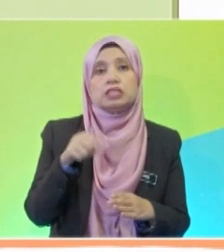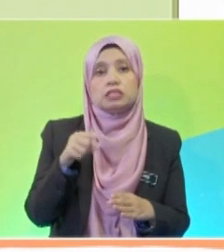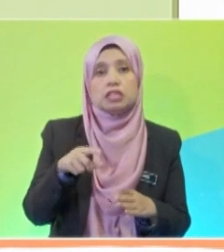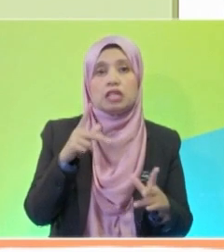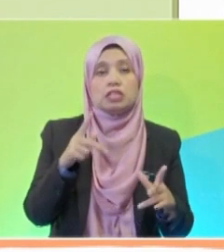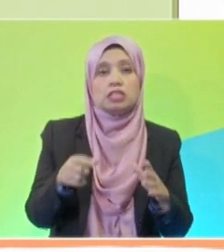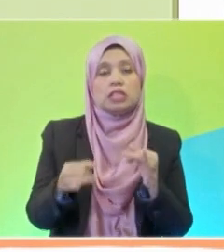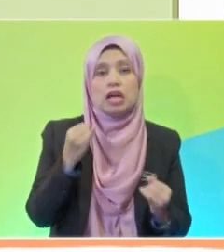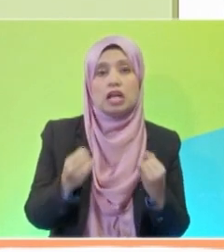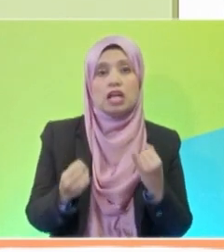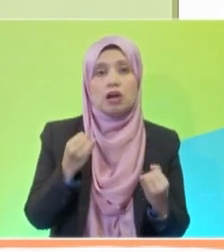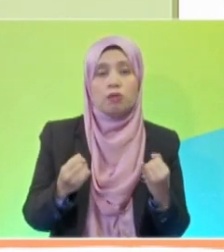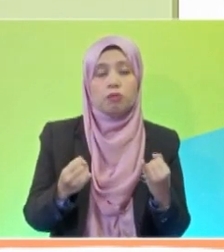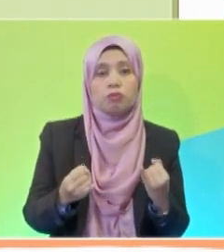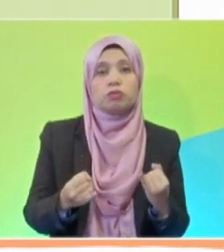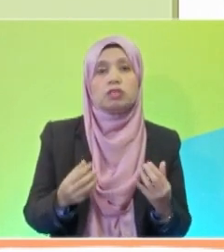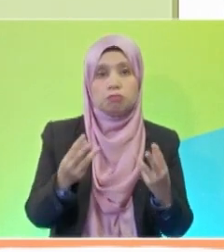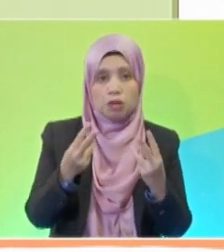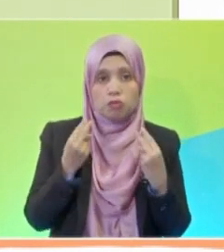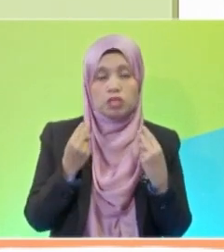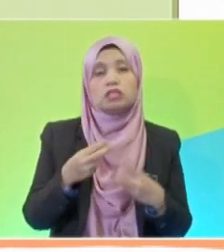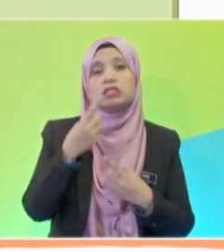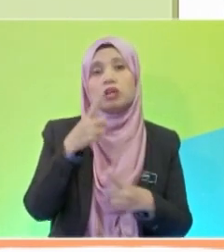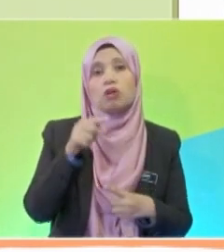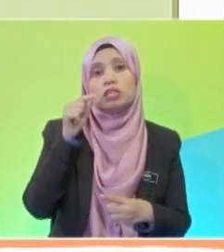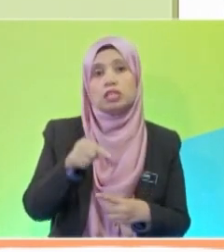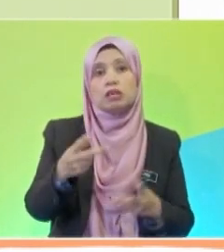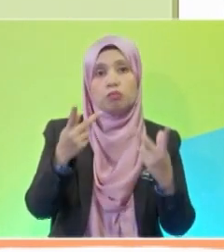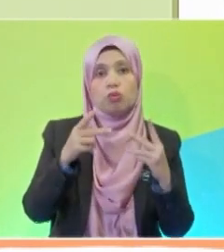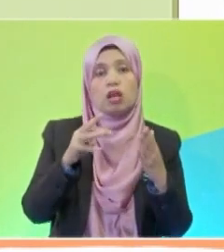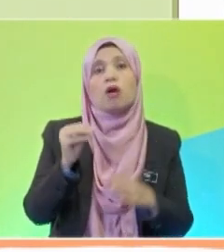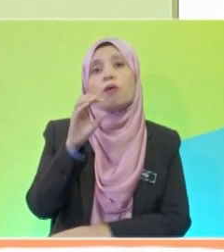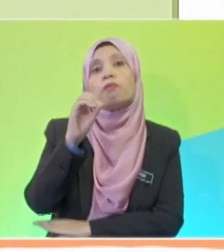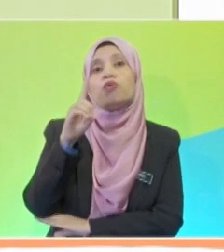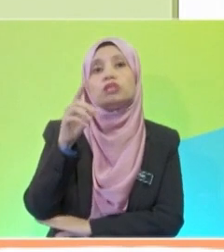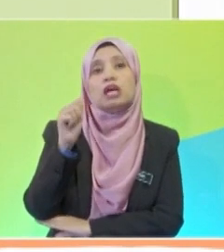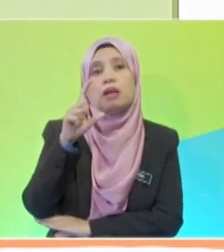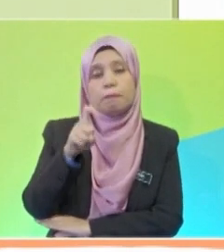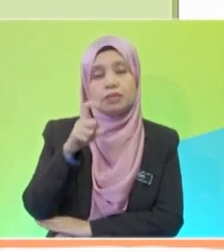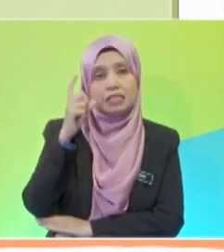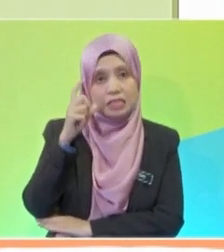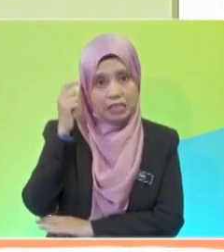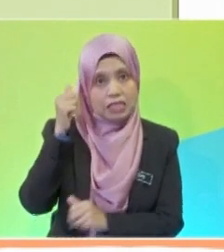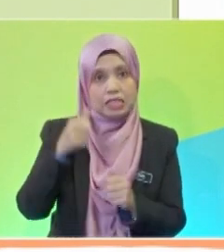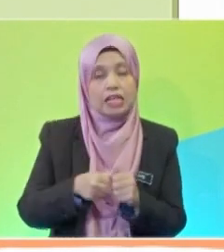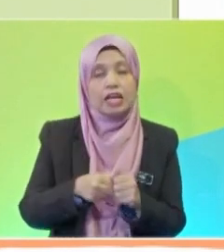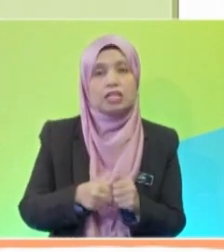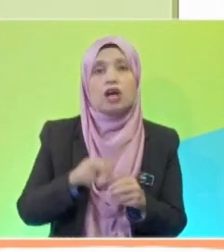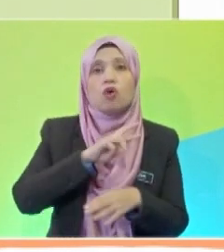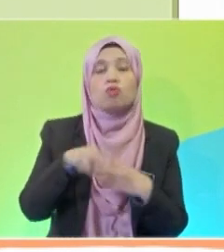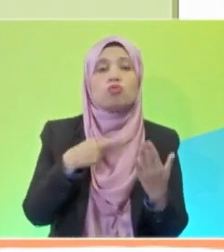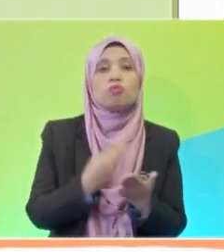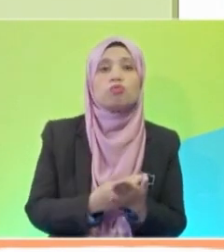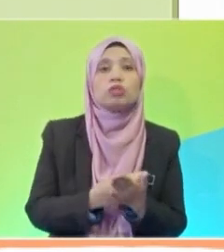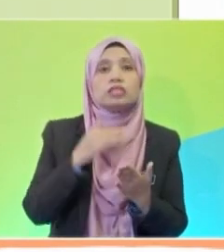jika dikehendaki awak untuk menjawab titik pulang modal, awak kena ingat rumus yang diberikan ini. Baik. Dan cikgu